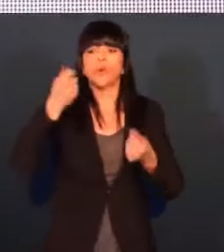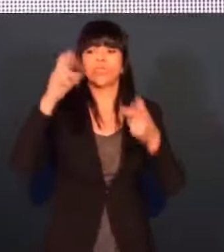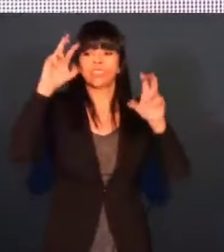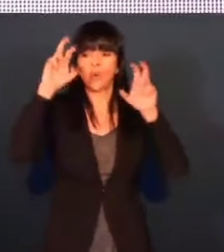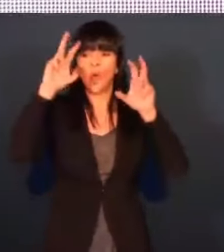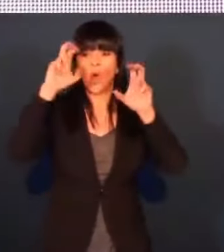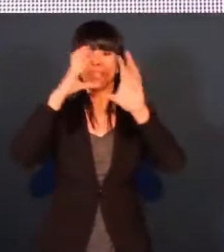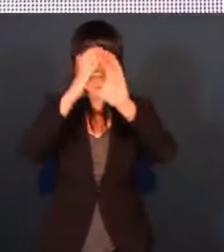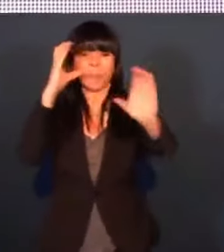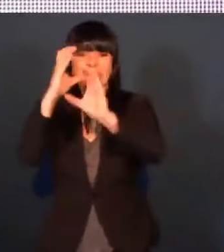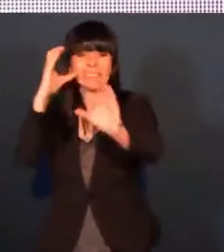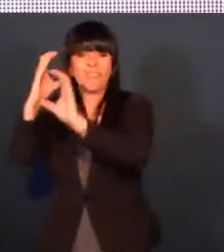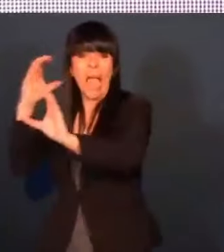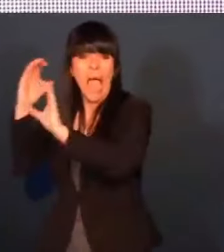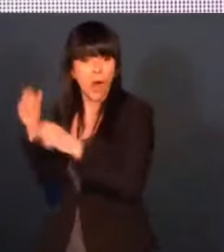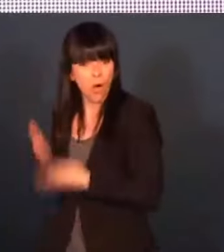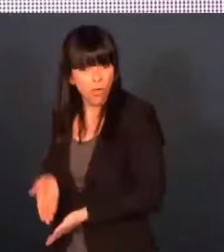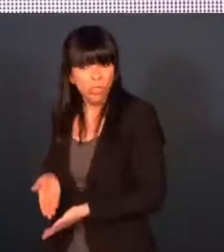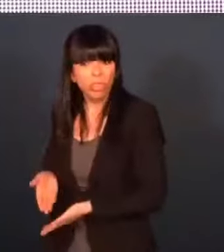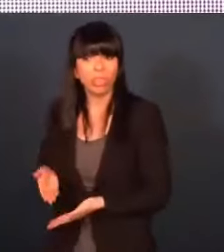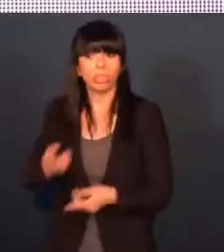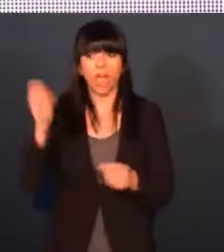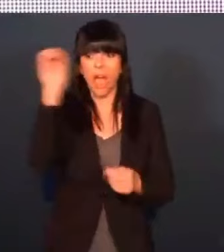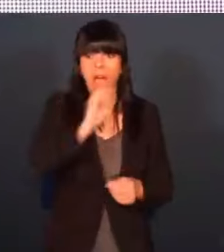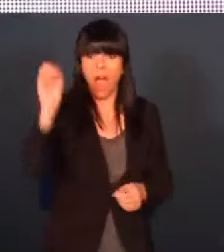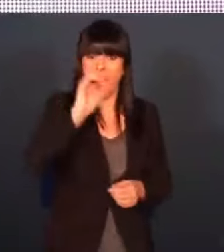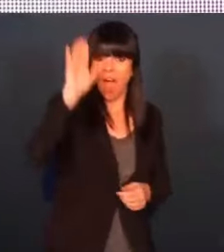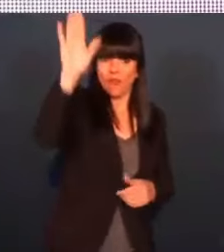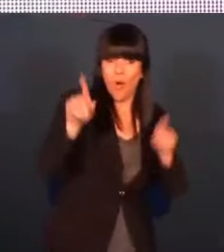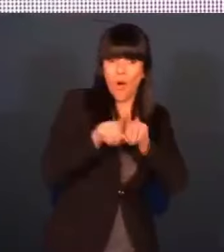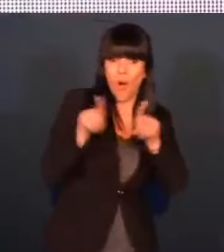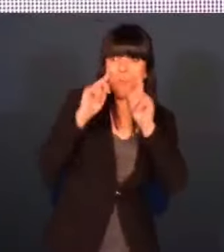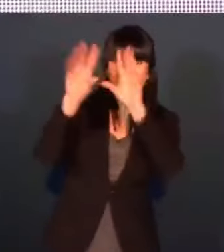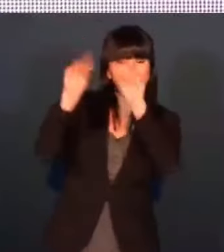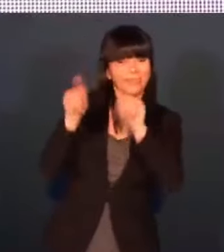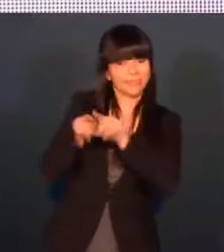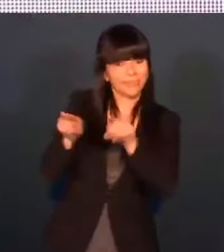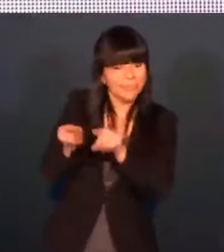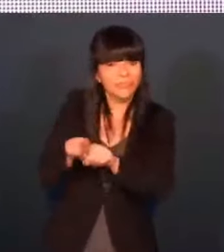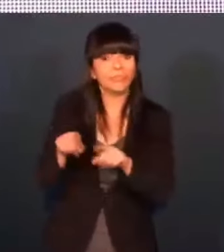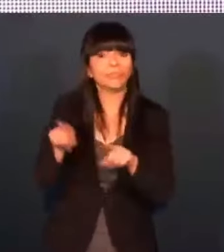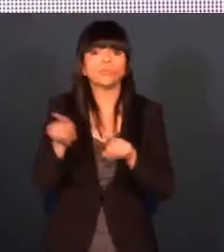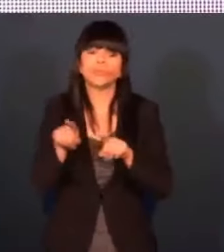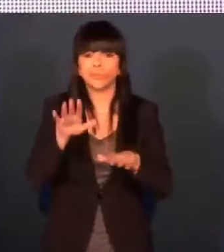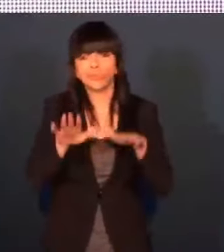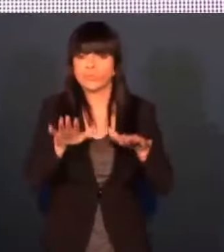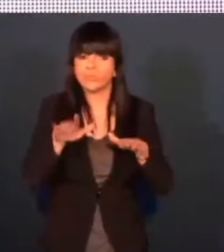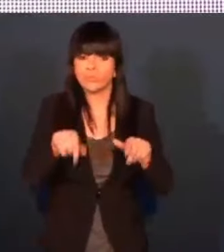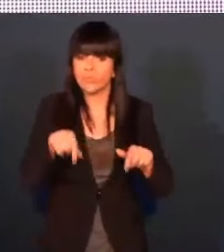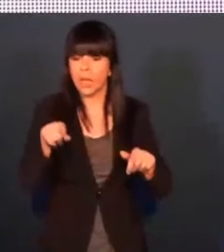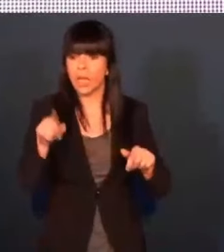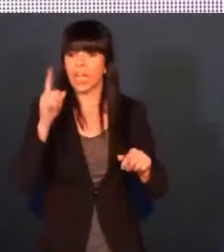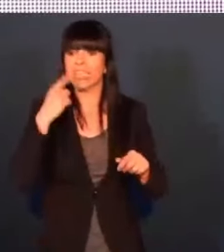ги очакваме следващите няколко седмици да бъдат извозени до България. Междувременно върви изключването